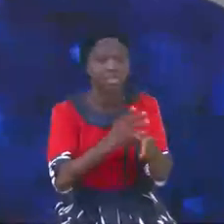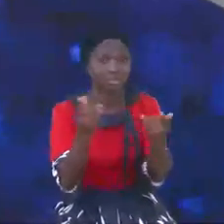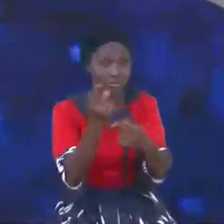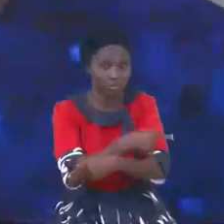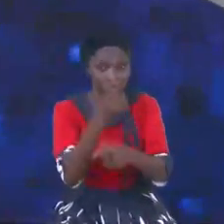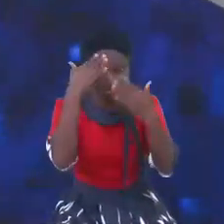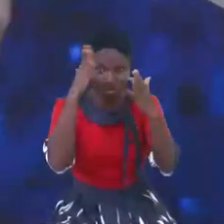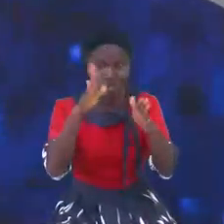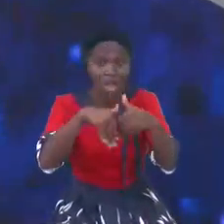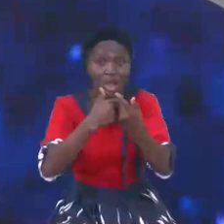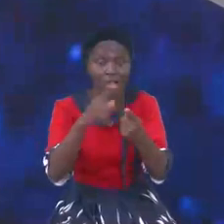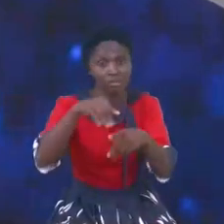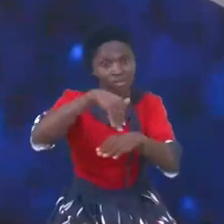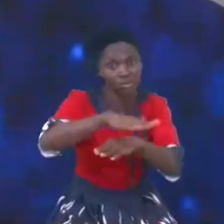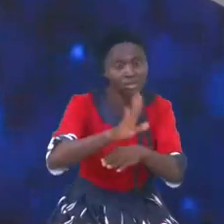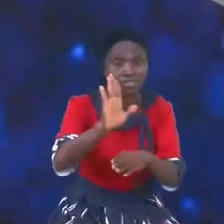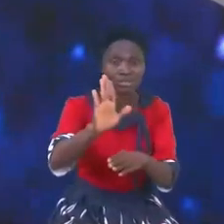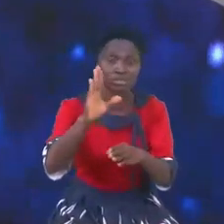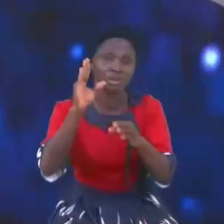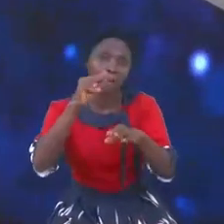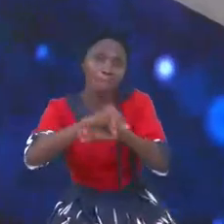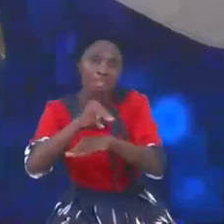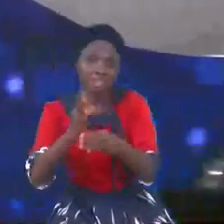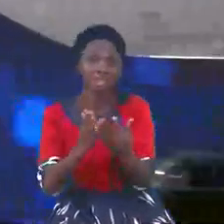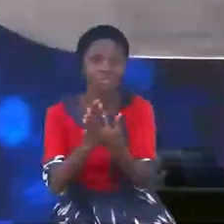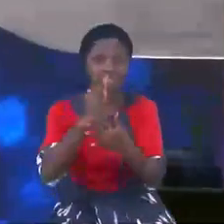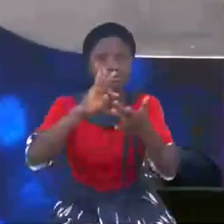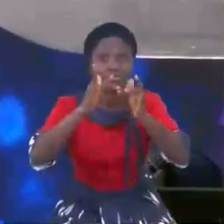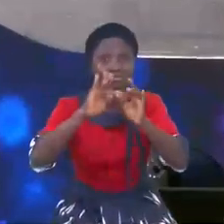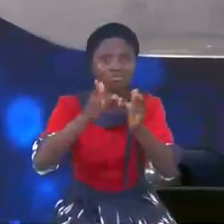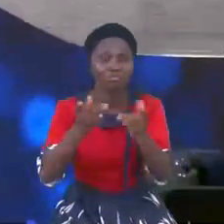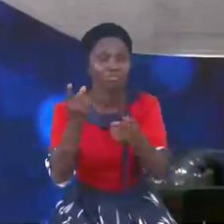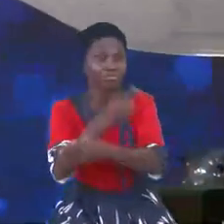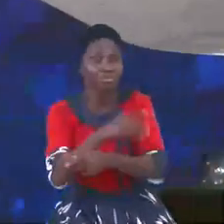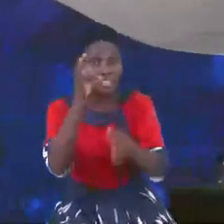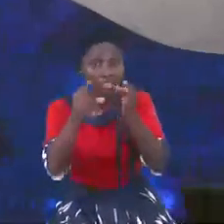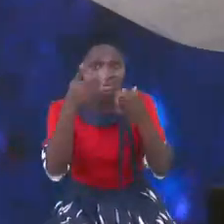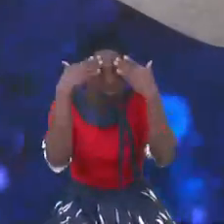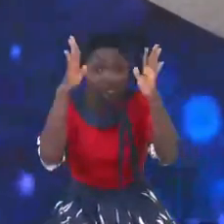envoyer vos leçons par l'Internet, si vous ne savez pas comment